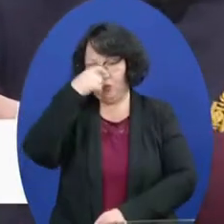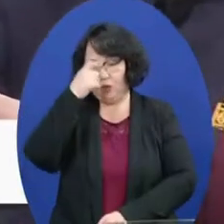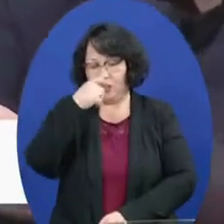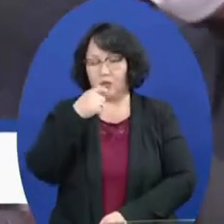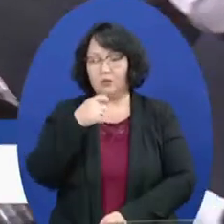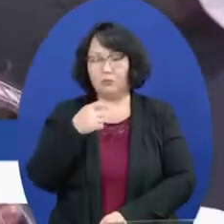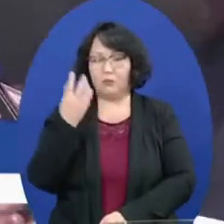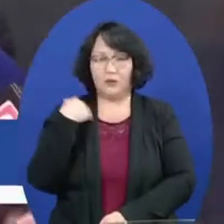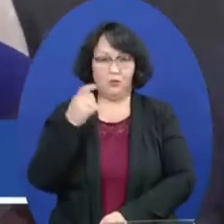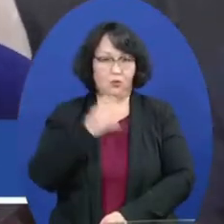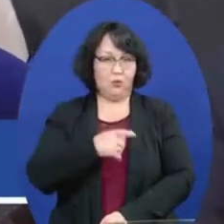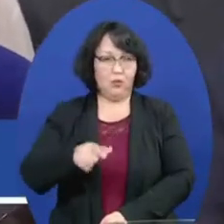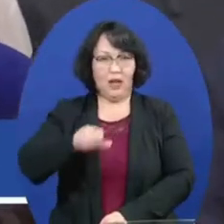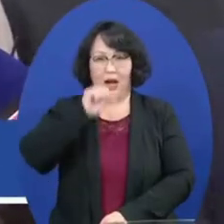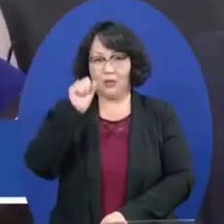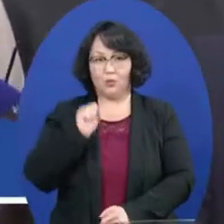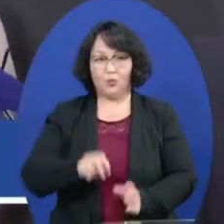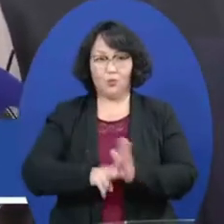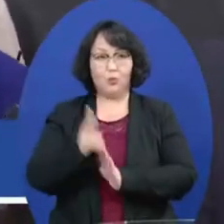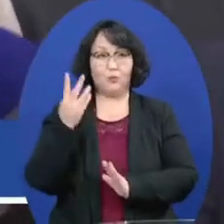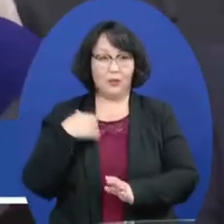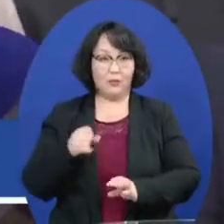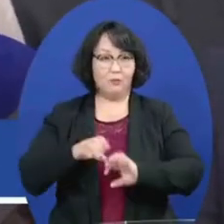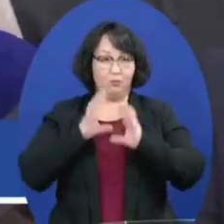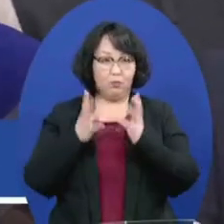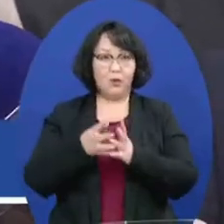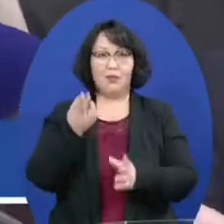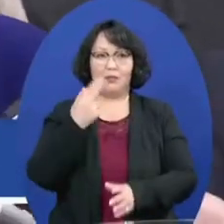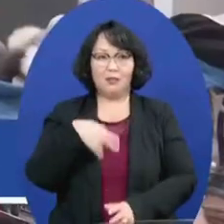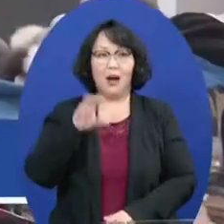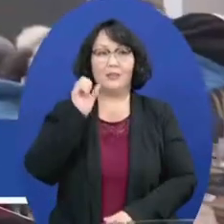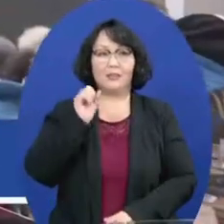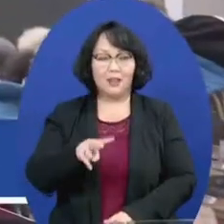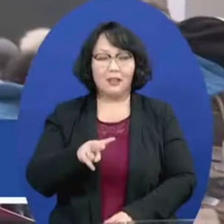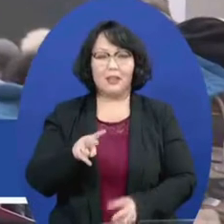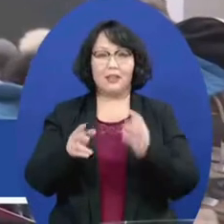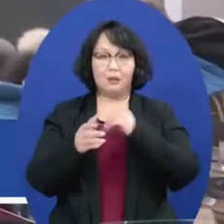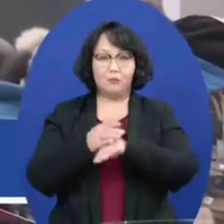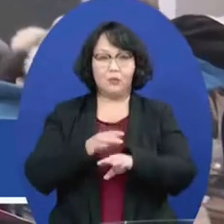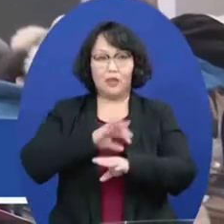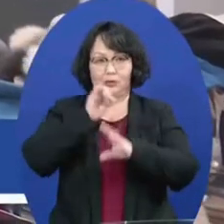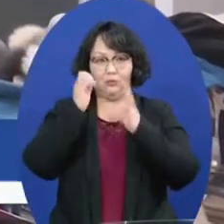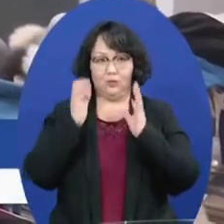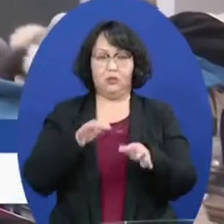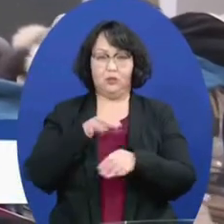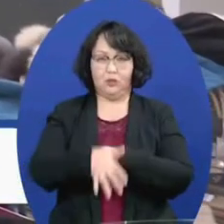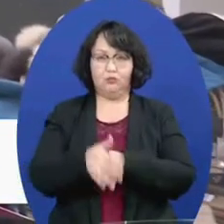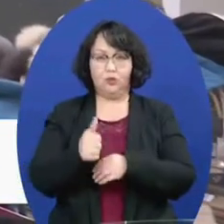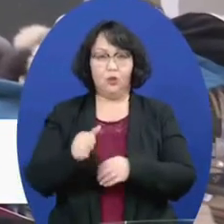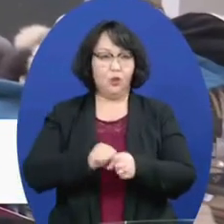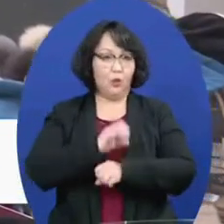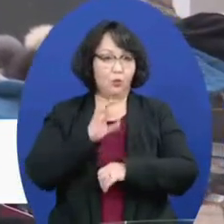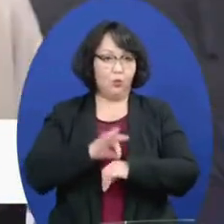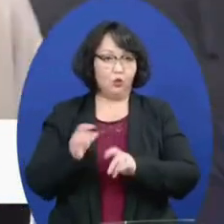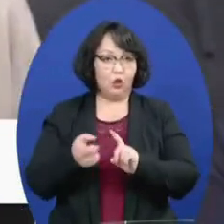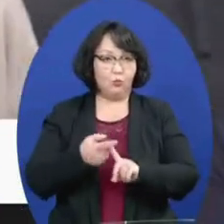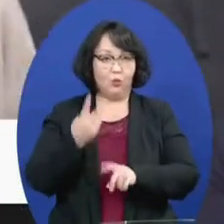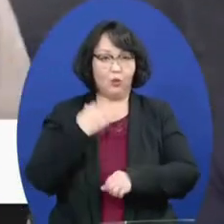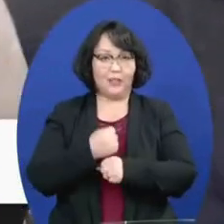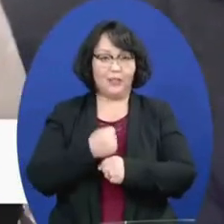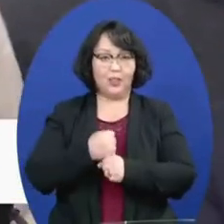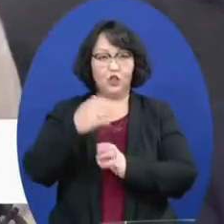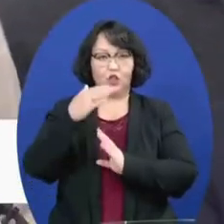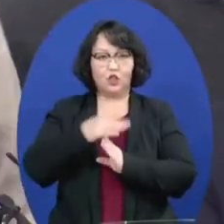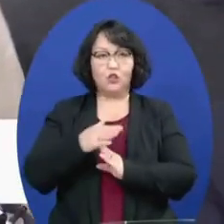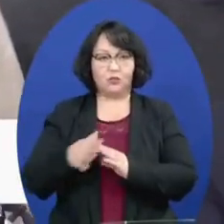нарт нэлээд их асуудал үүссэн. Гэхдээ бүх хүмүүс бол даатгалаар шийдээд дууссан. Гэхдээ дээрээс нь яг нөгөө ковид гээд бүх үйл ажиллагаа зогссон